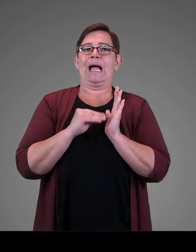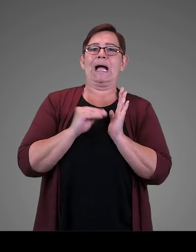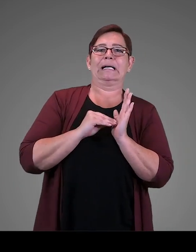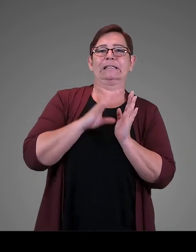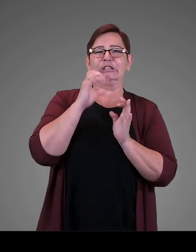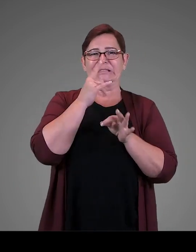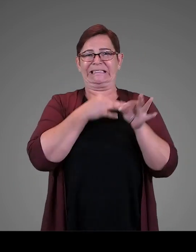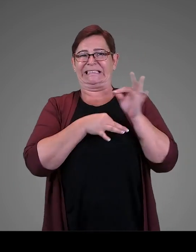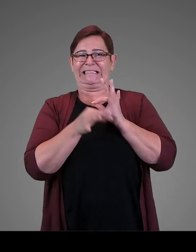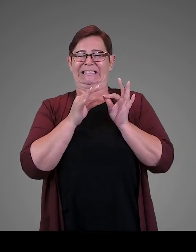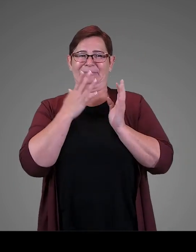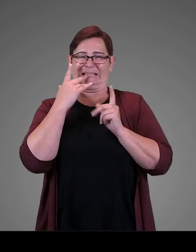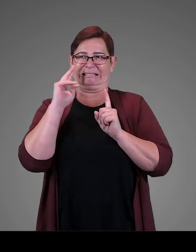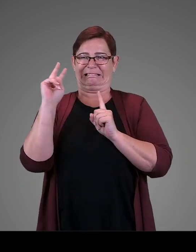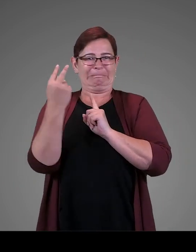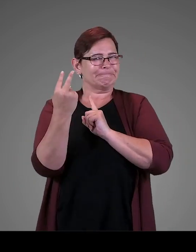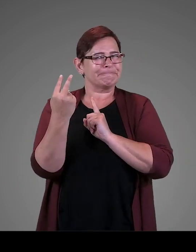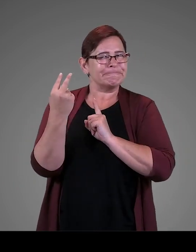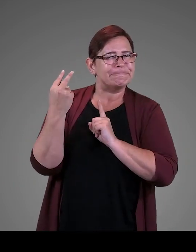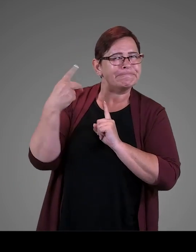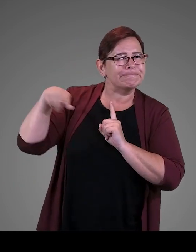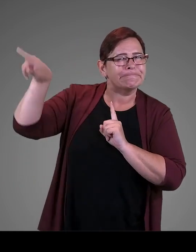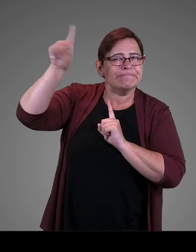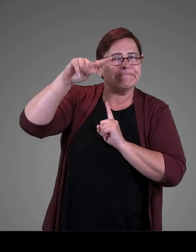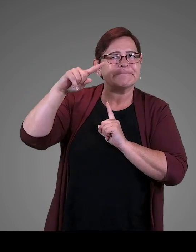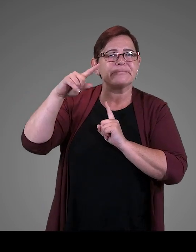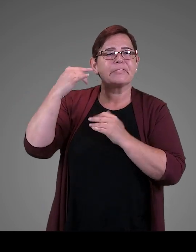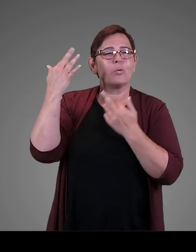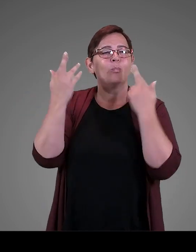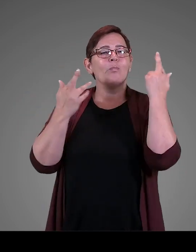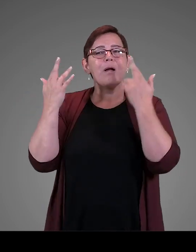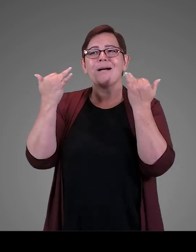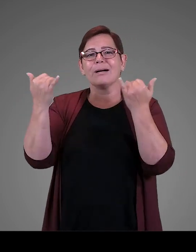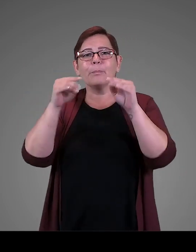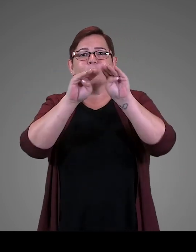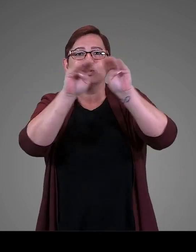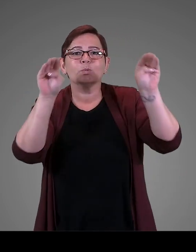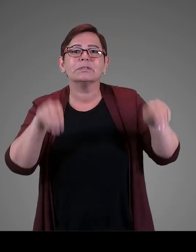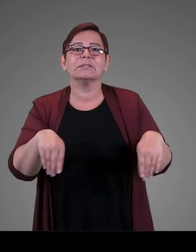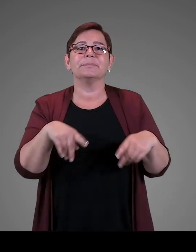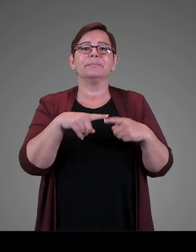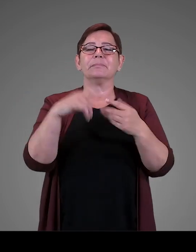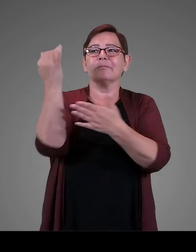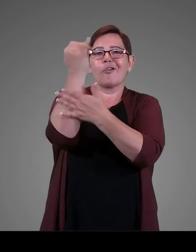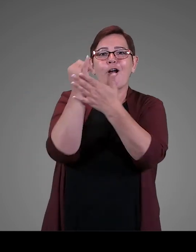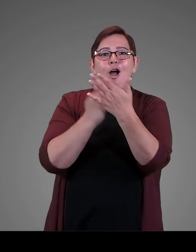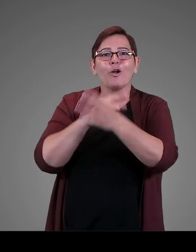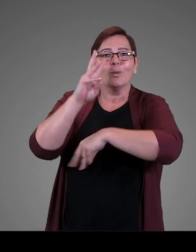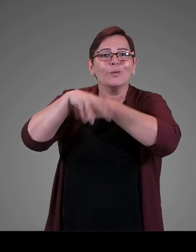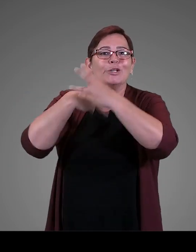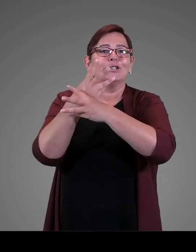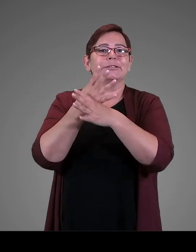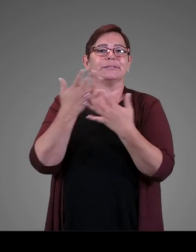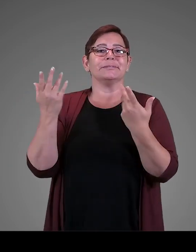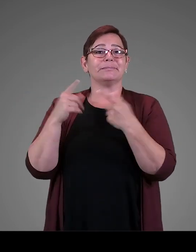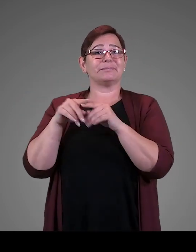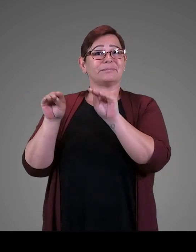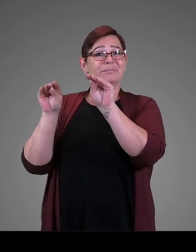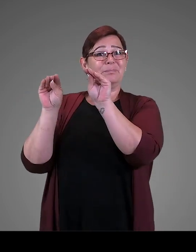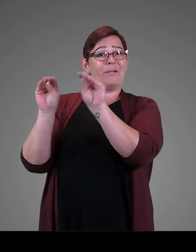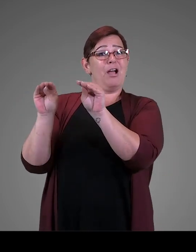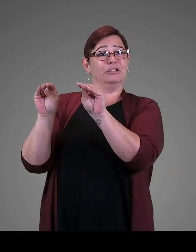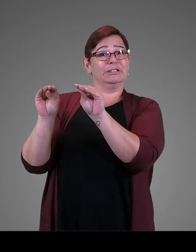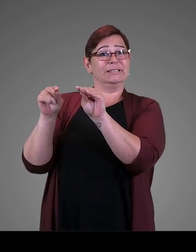subventions. On cherchait comment le remplacer parce que c'était tellement mal perçu. Maintenant, on réalise